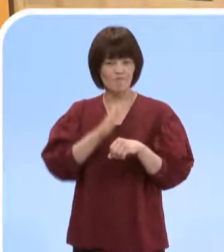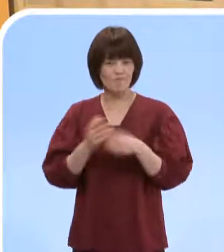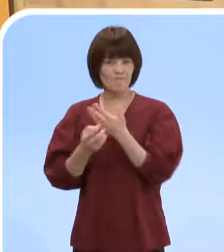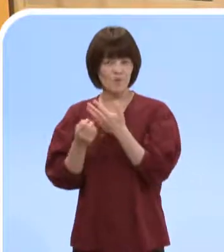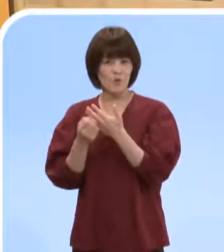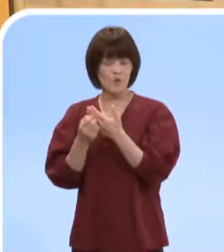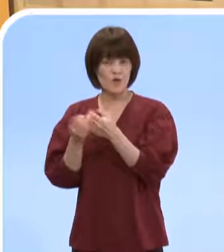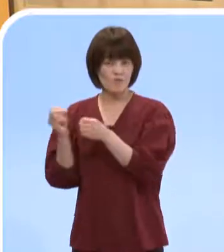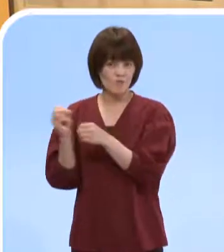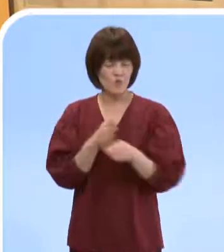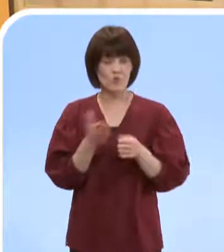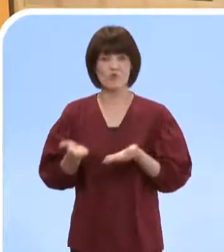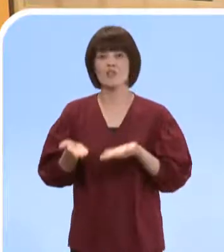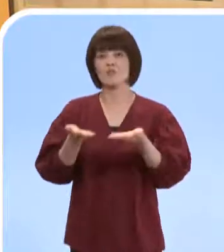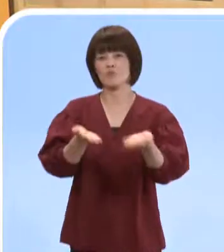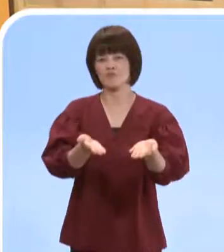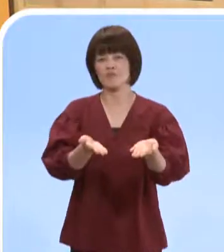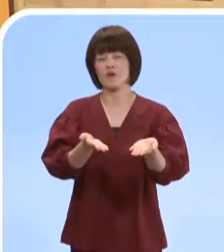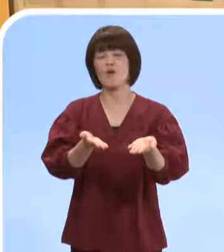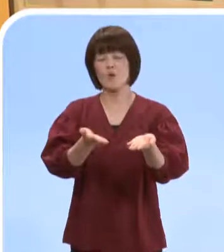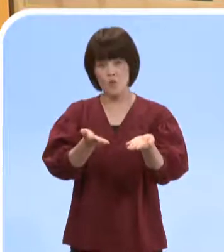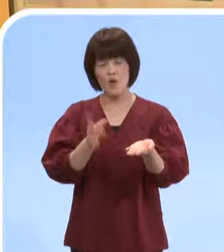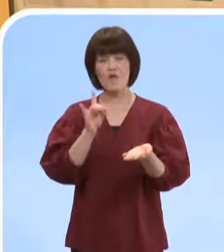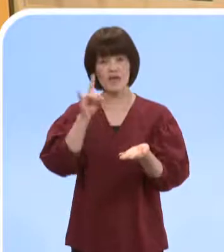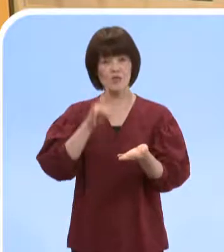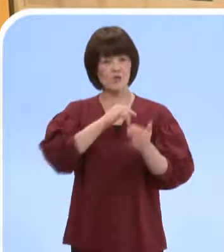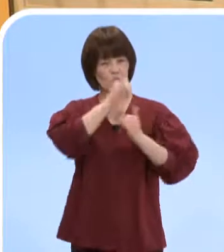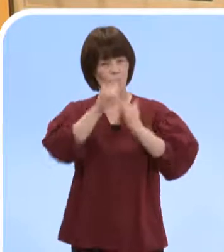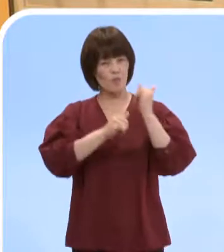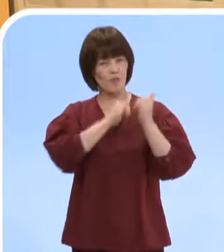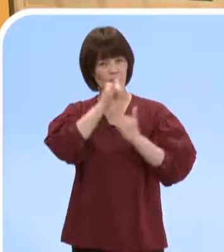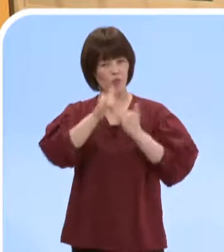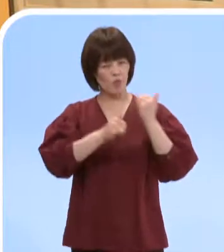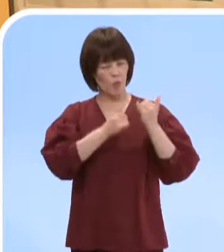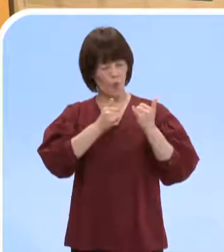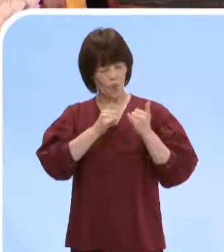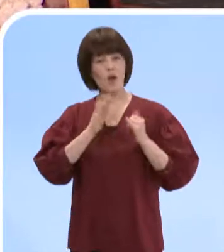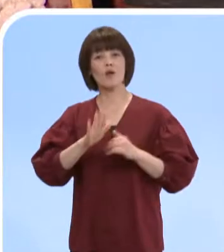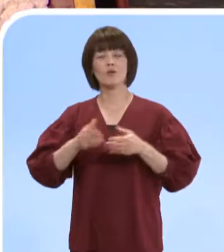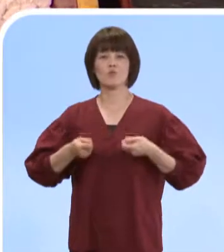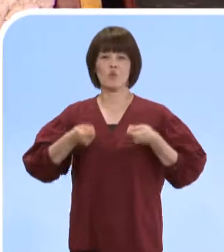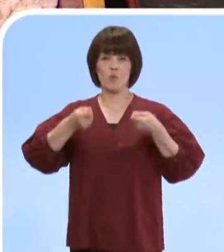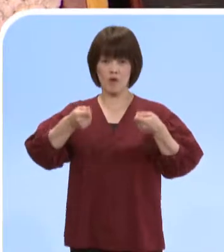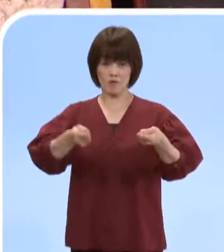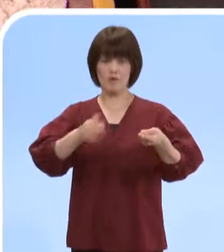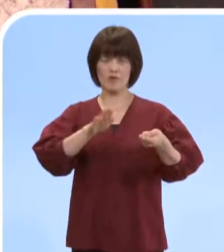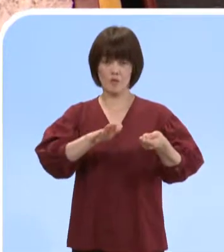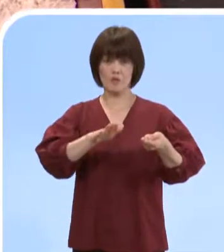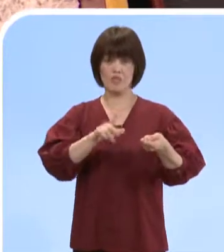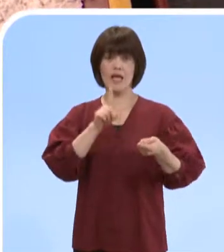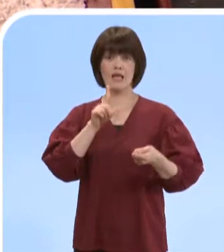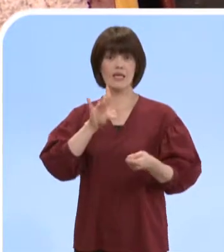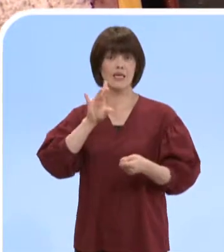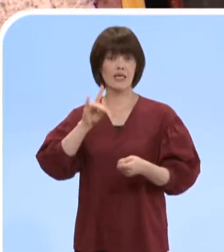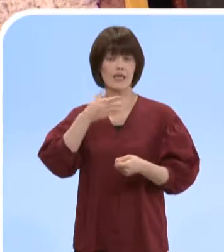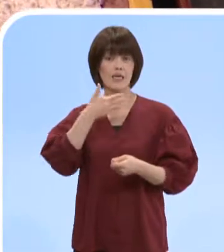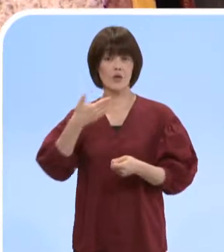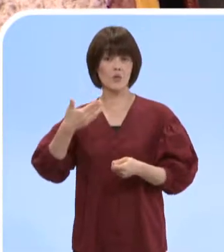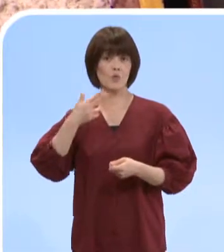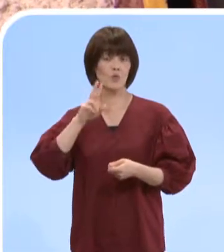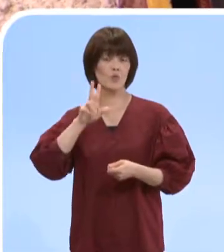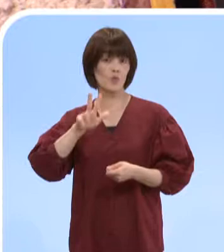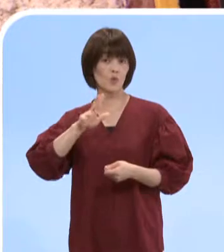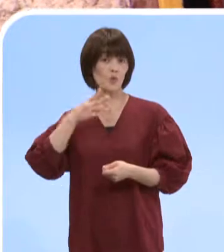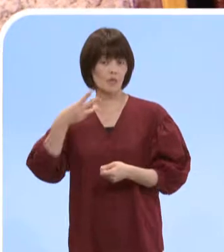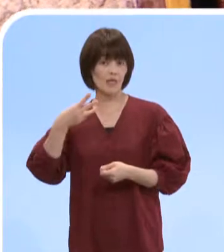市そばの伝統を継承したおそばになっておりますし、引きぐるみといって当店ではそばの